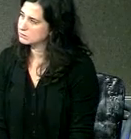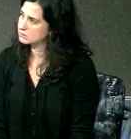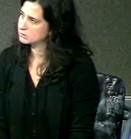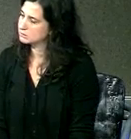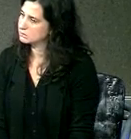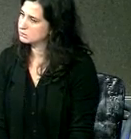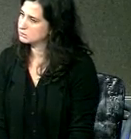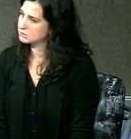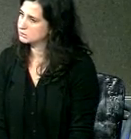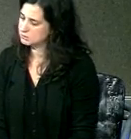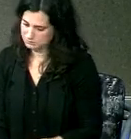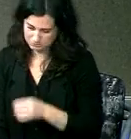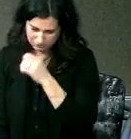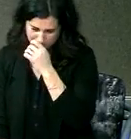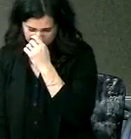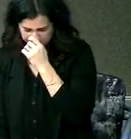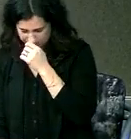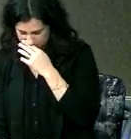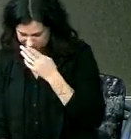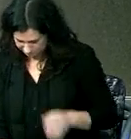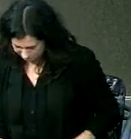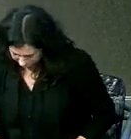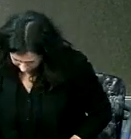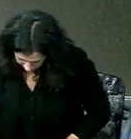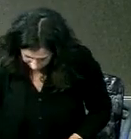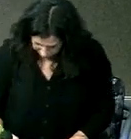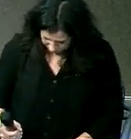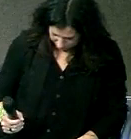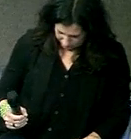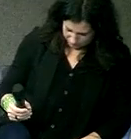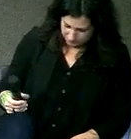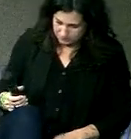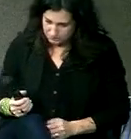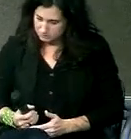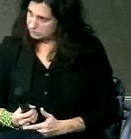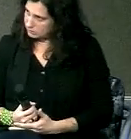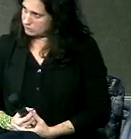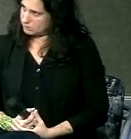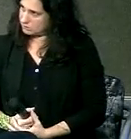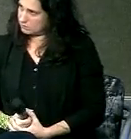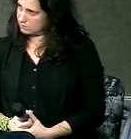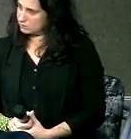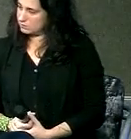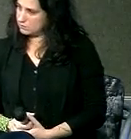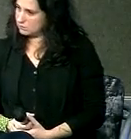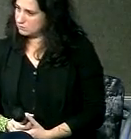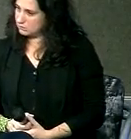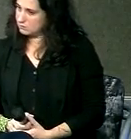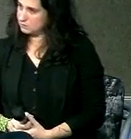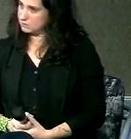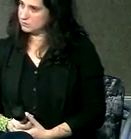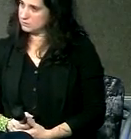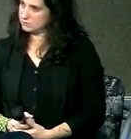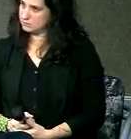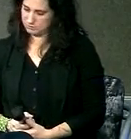contact avec des femmes qui souvent, vous savez, qui ne regardent pas l'enfant, par exemple. Et donc l'allaitement, c'est un moment où